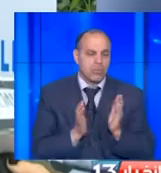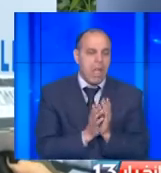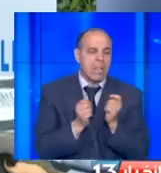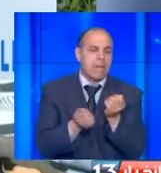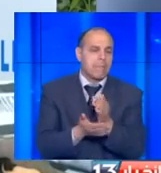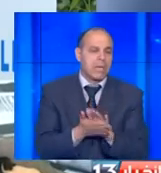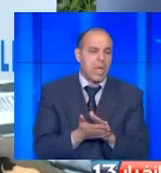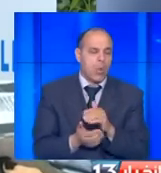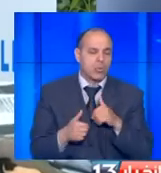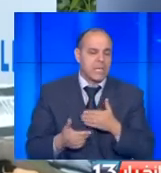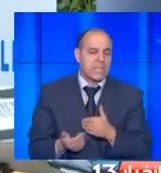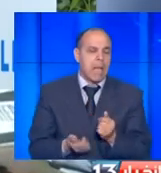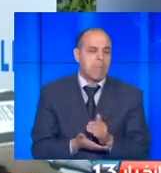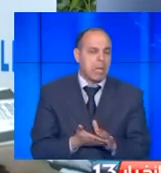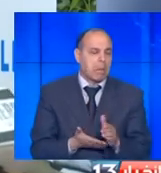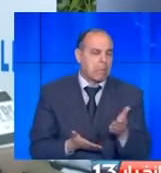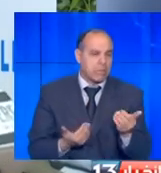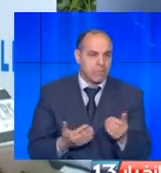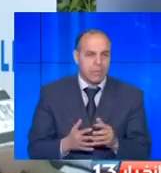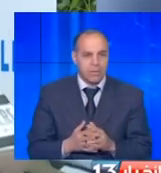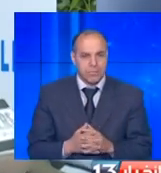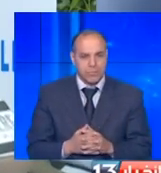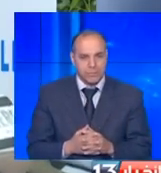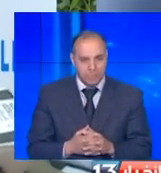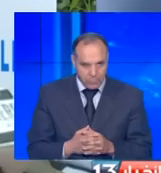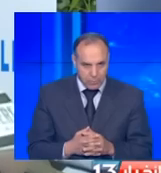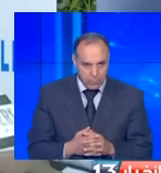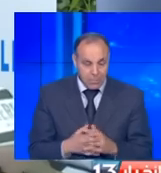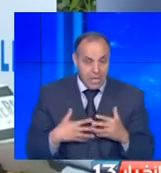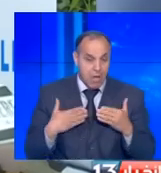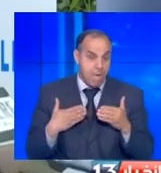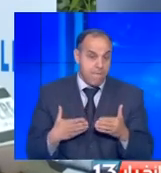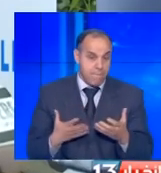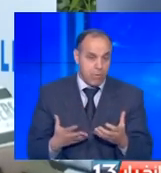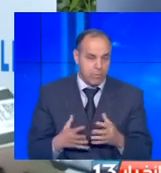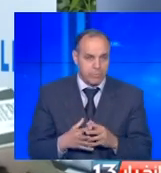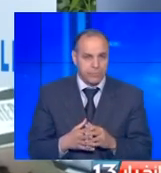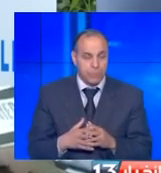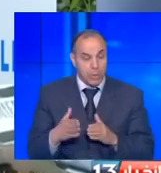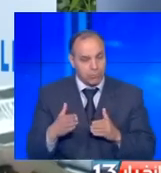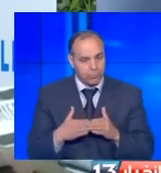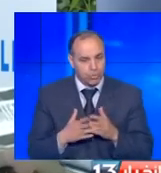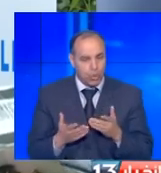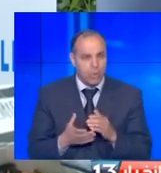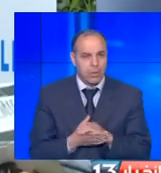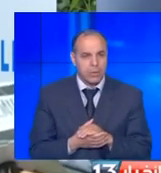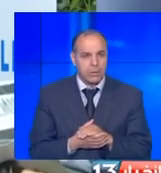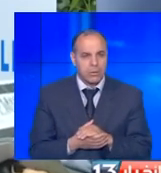الاجتماعية ووزارة الصحة، ولكن المرجو واللي نحبه نوصلوا له هو أنه